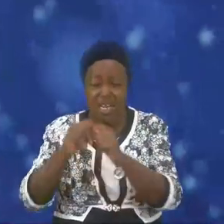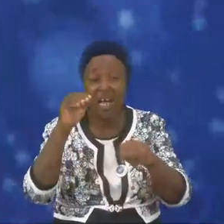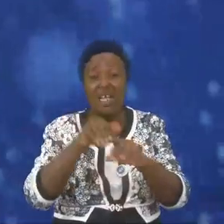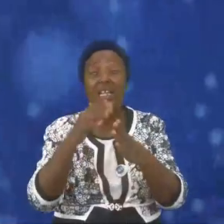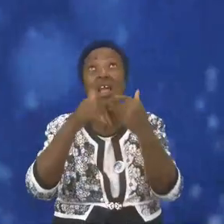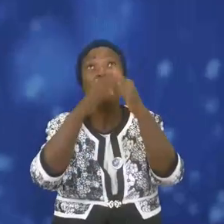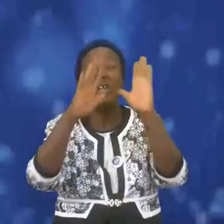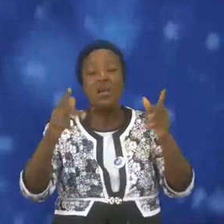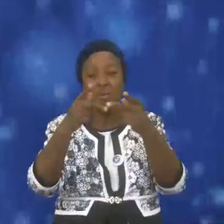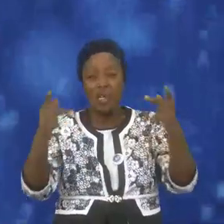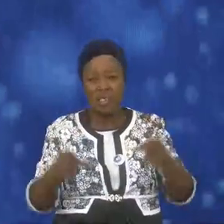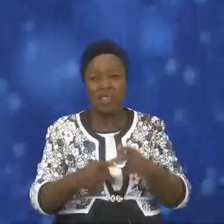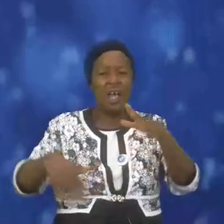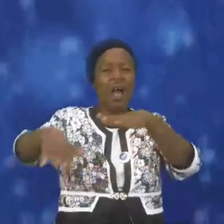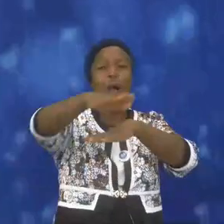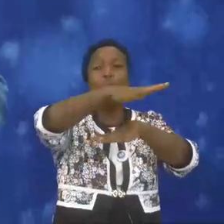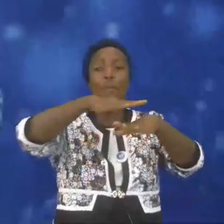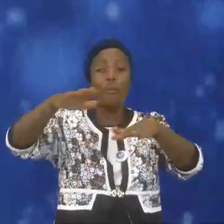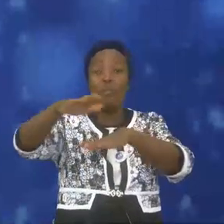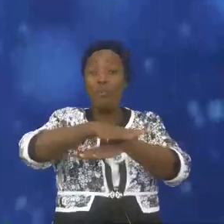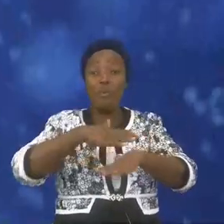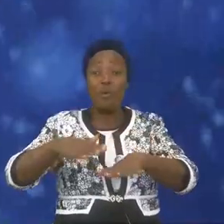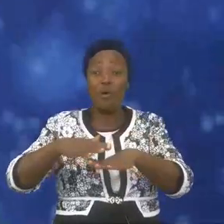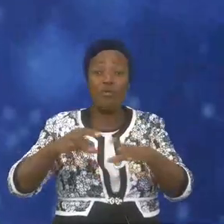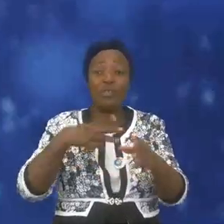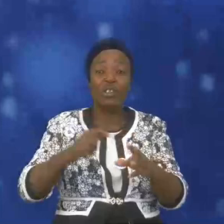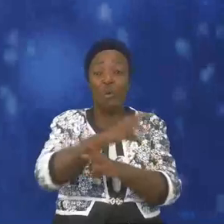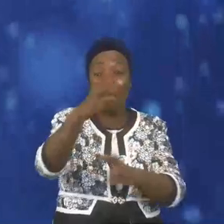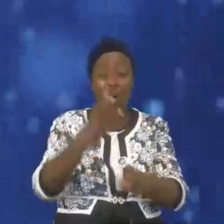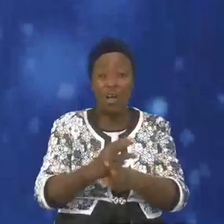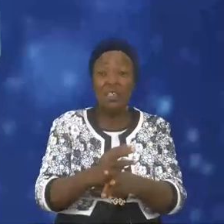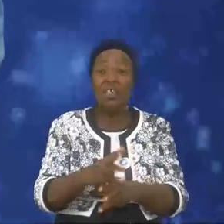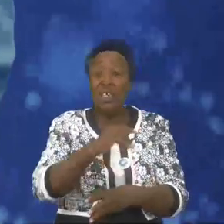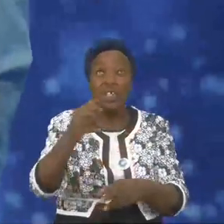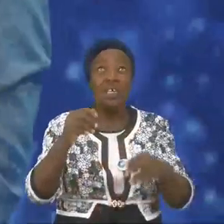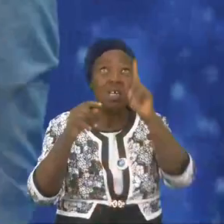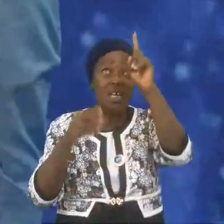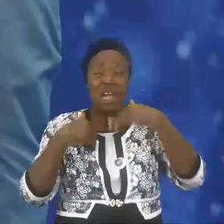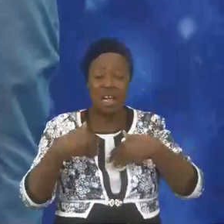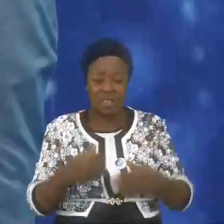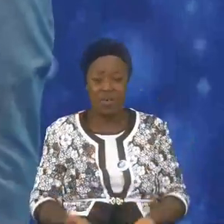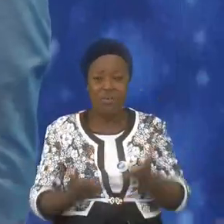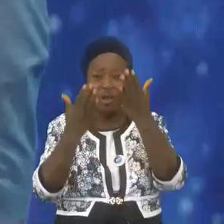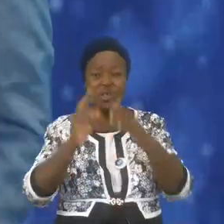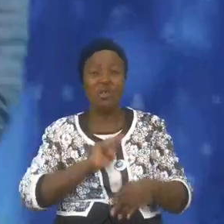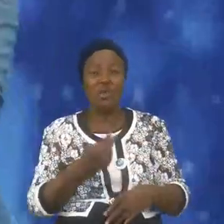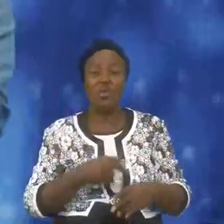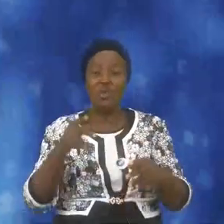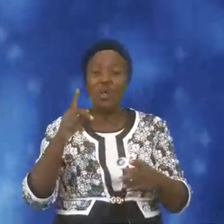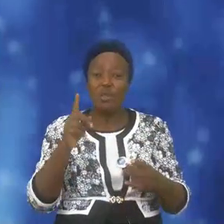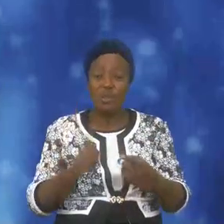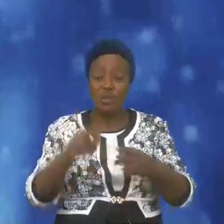dans les lieux célestes, au-delà, au-dessus de Babylone. Il nous a relevés pour nous faire asseoir avec